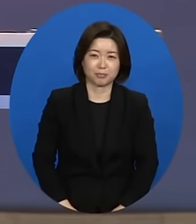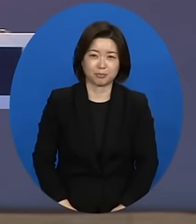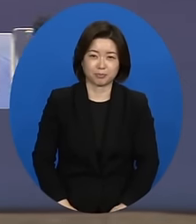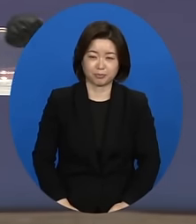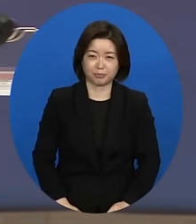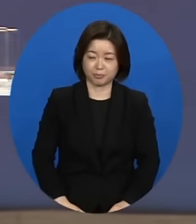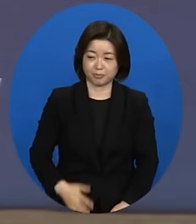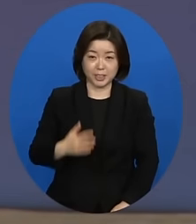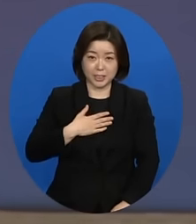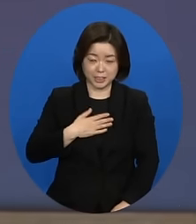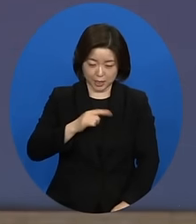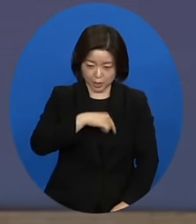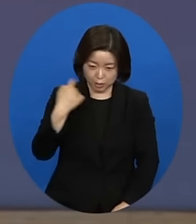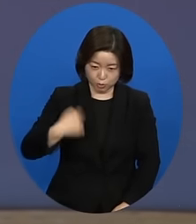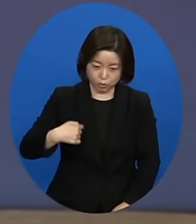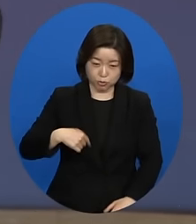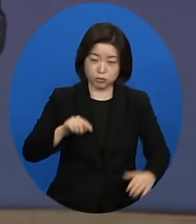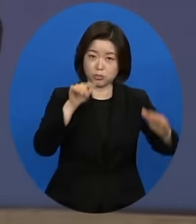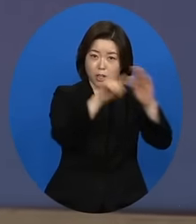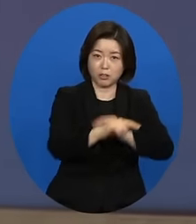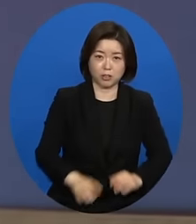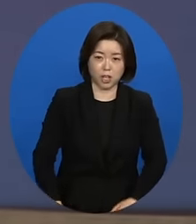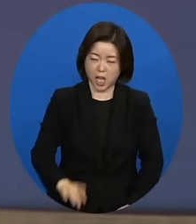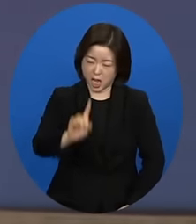중국에 들어가는데 한 번도 안